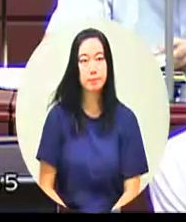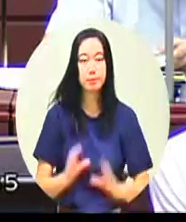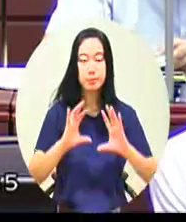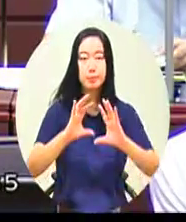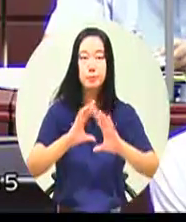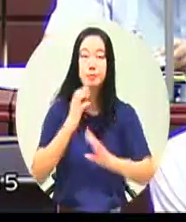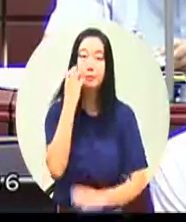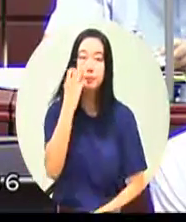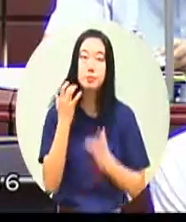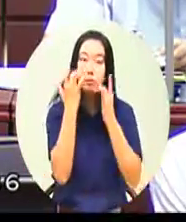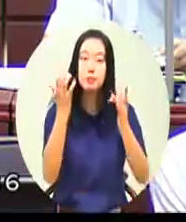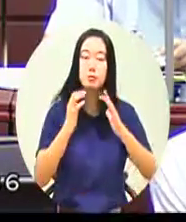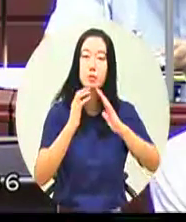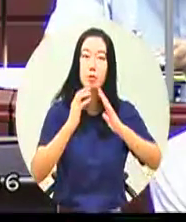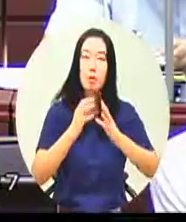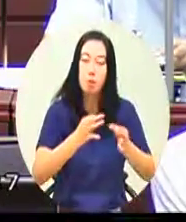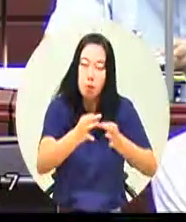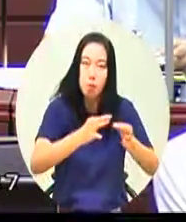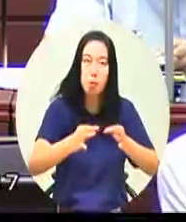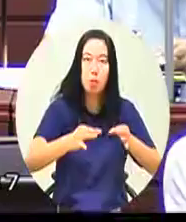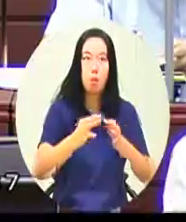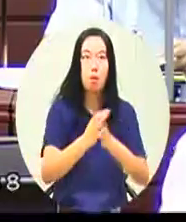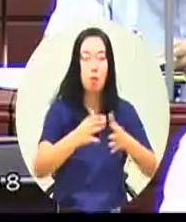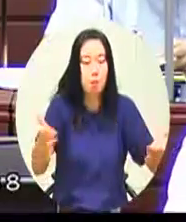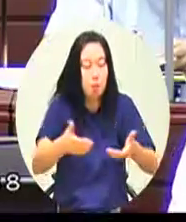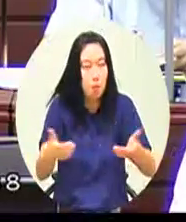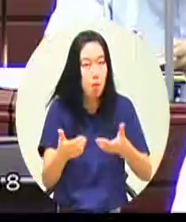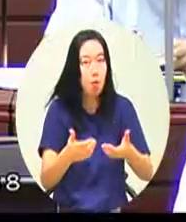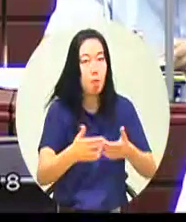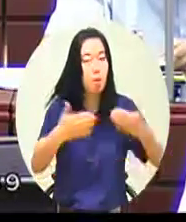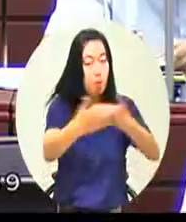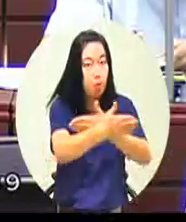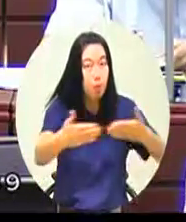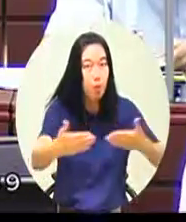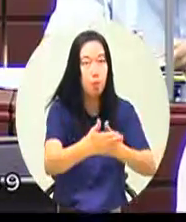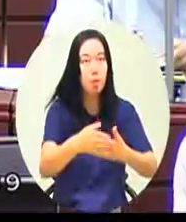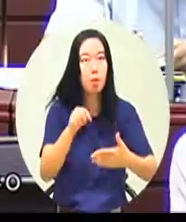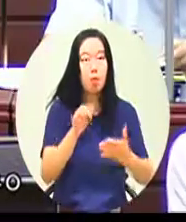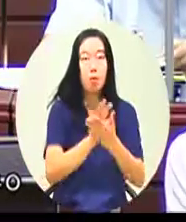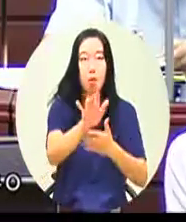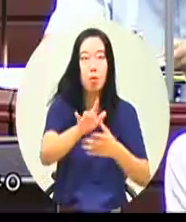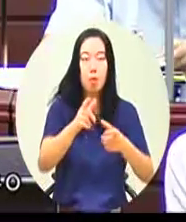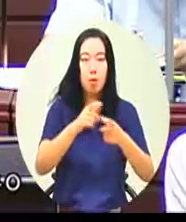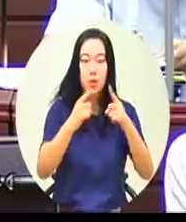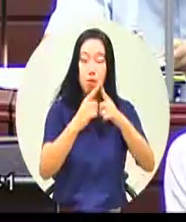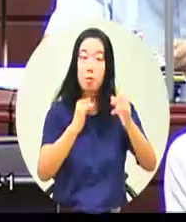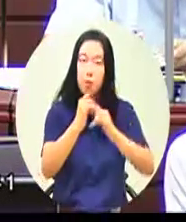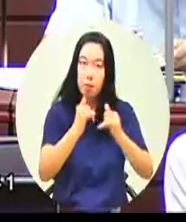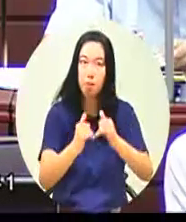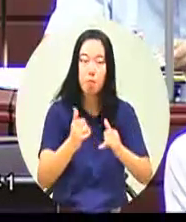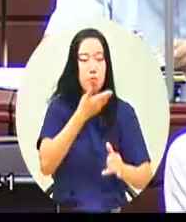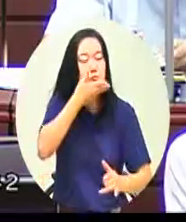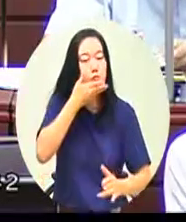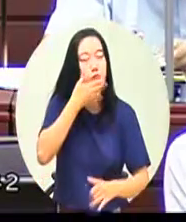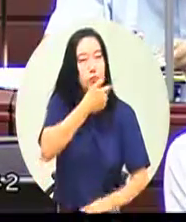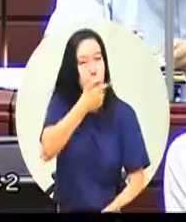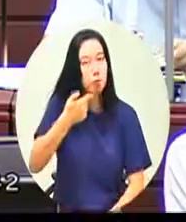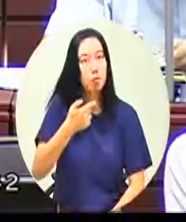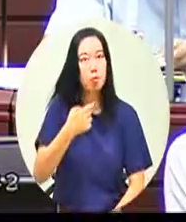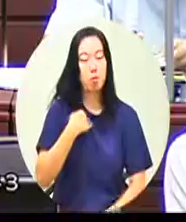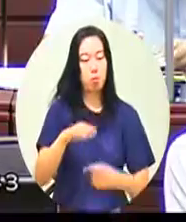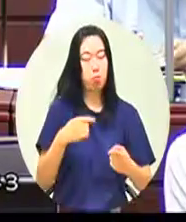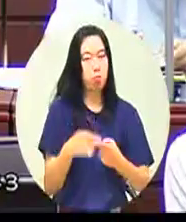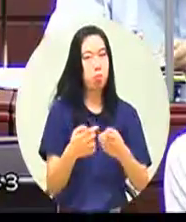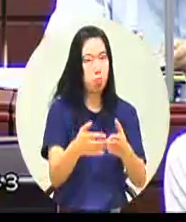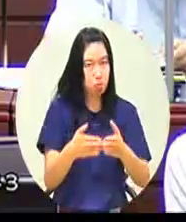的迁建是迁入的打通自融的设置呢，基于整个全体高雄市民的最大福祉，我们应该